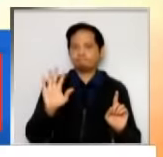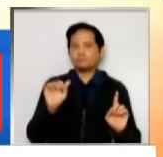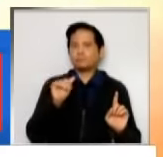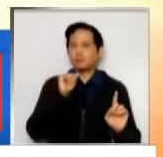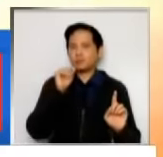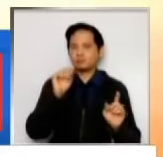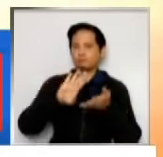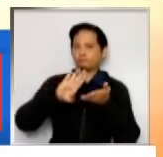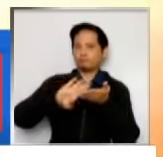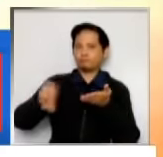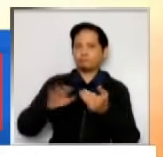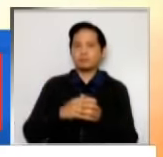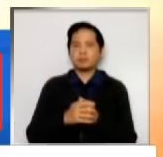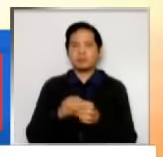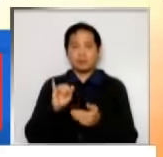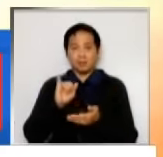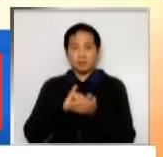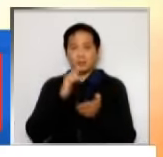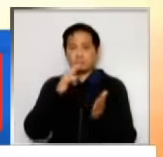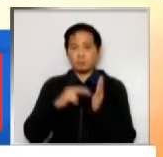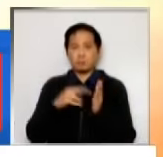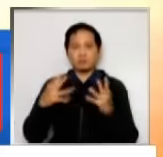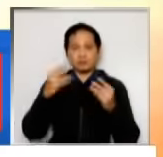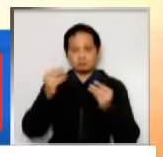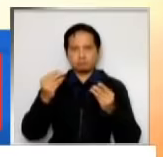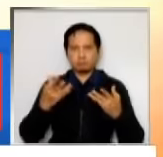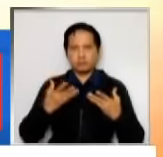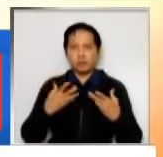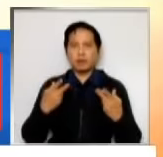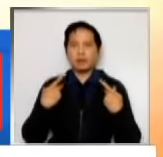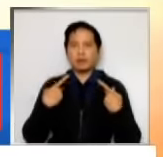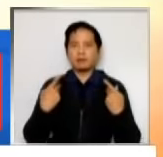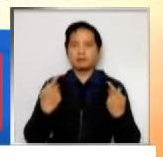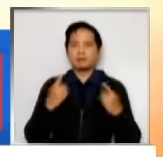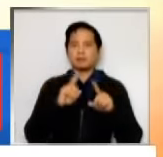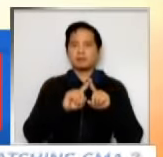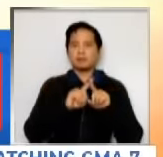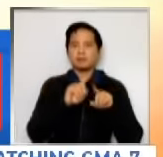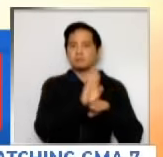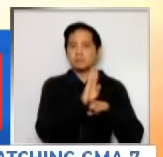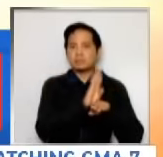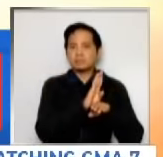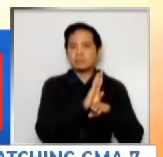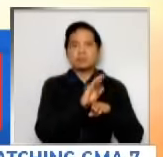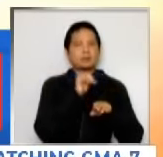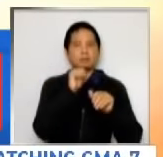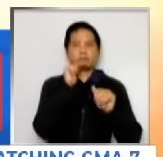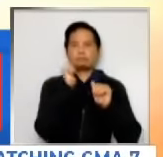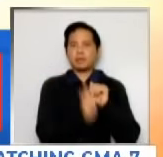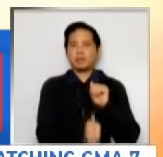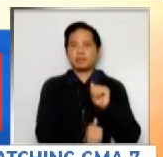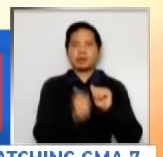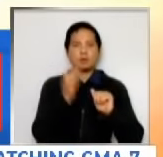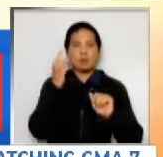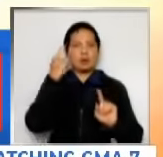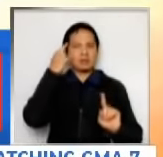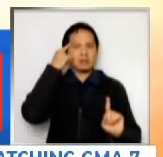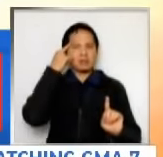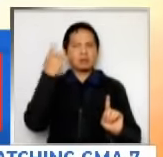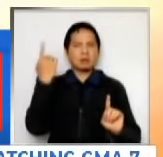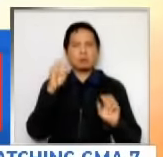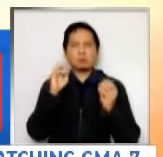Meron din po kaming report na natanggap, Sir Egan, na may mga operators na hindi po pumasada dahil iniisip nila na wala akong kita dahil